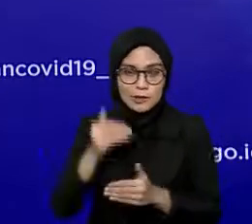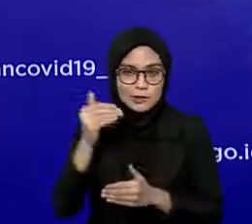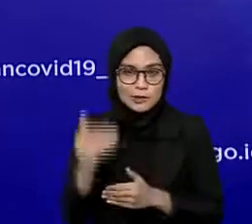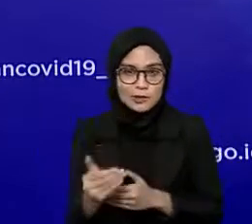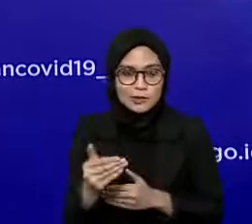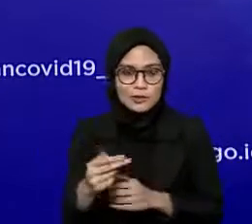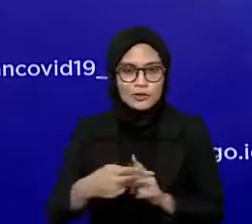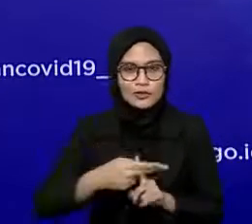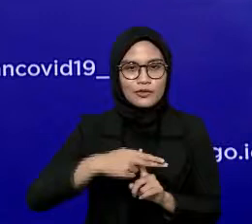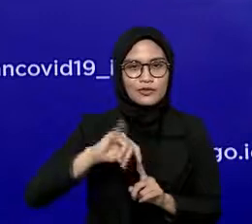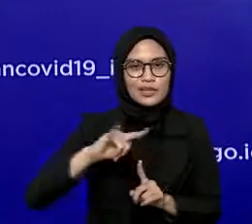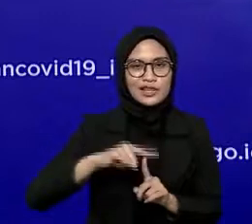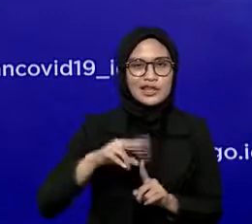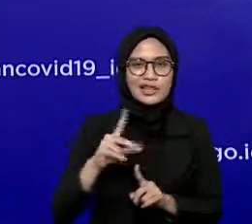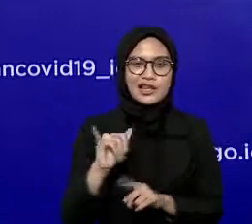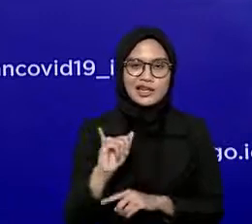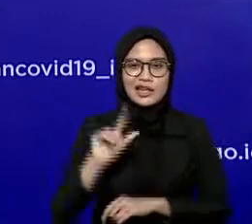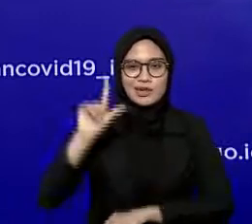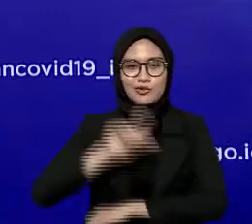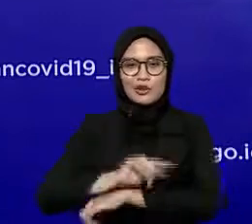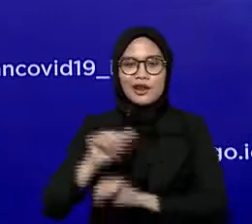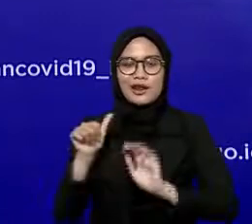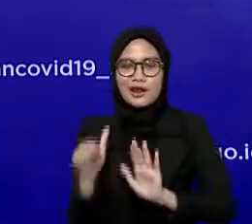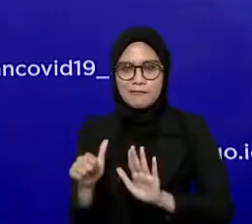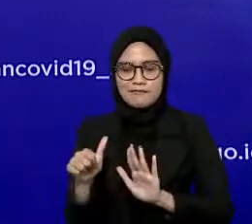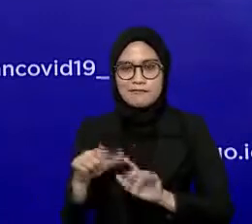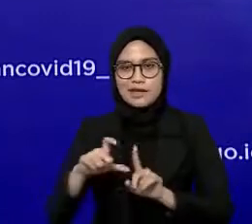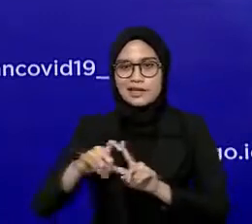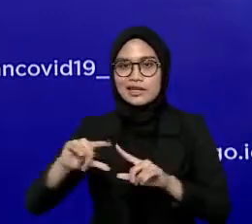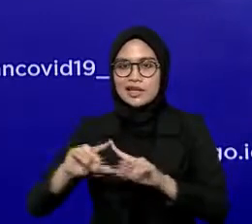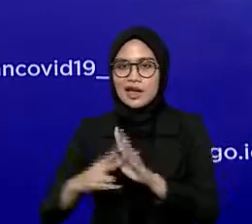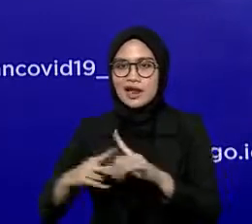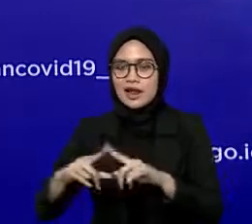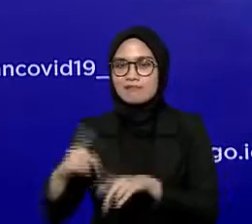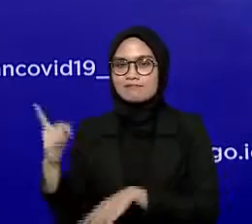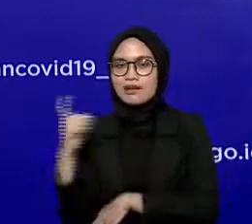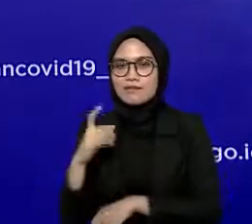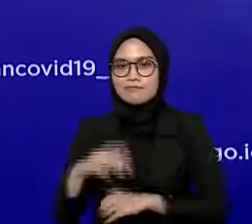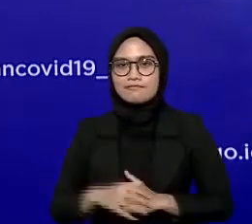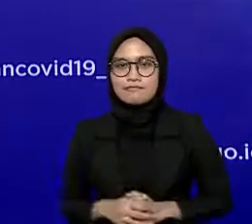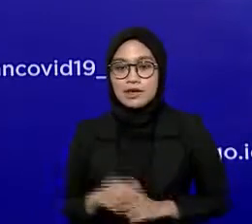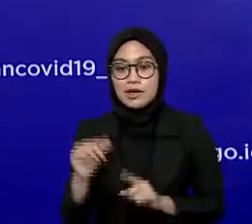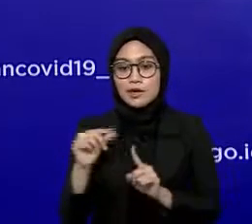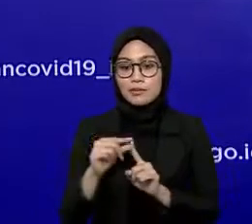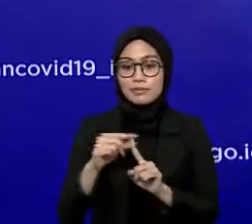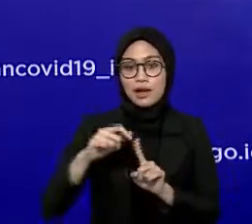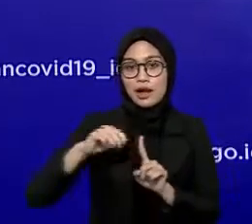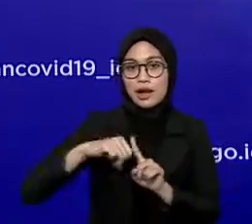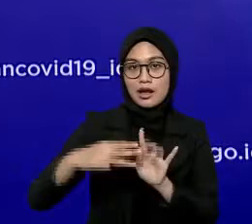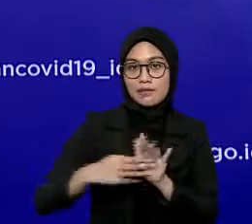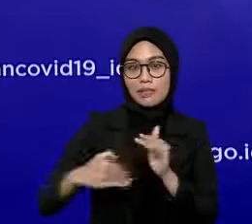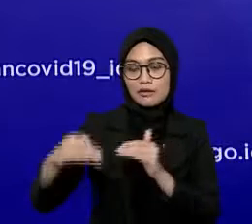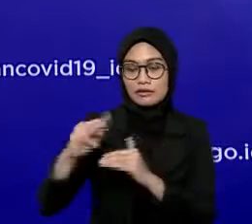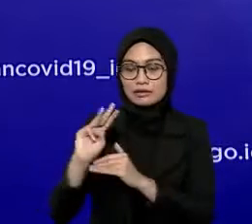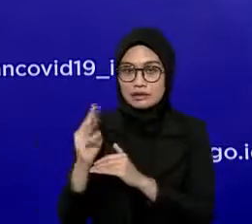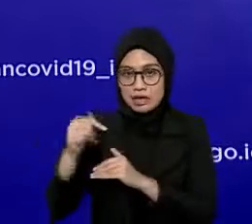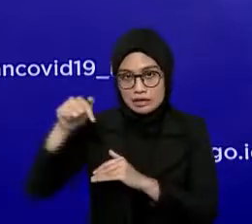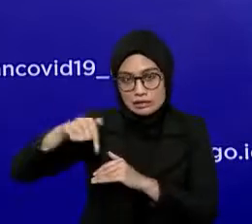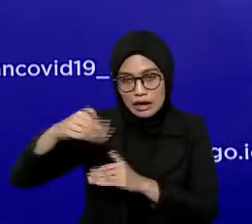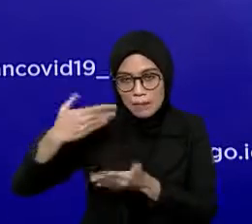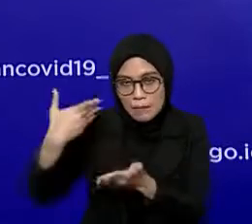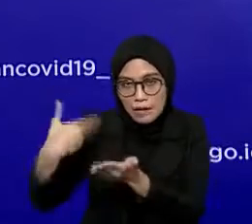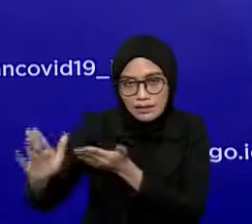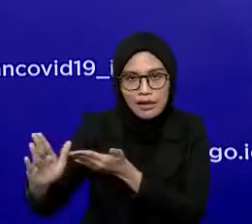dari fitriliputan6.com dan Diana Jayakarta News. Terkait pembatalan PPKM level 3 di semua wilayah saat Nataru